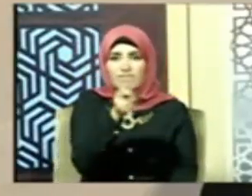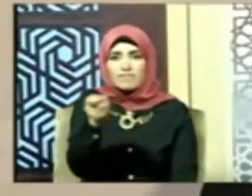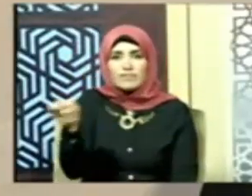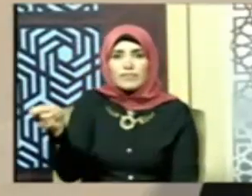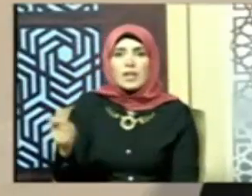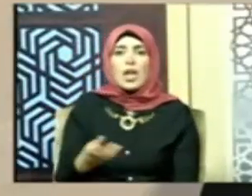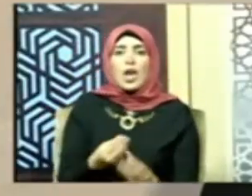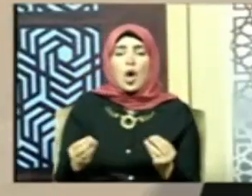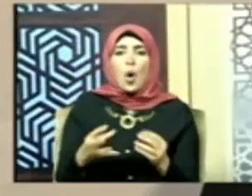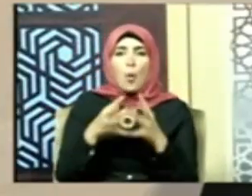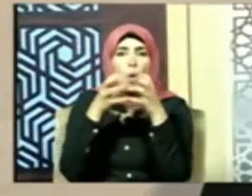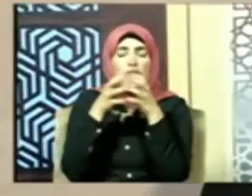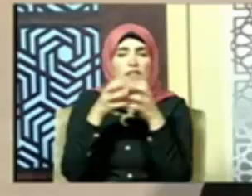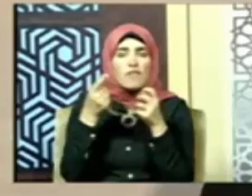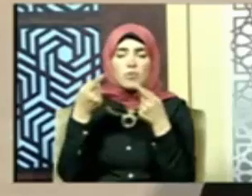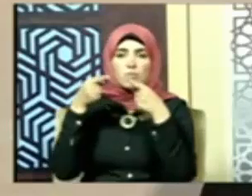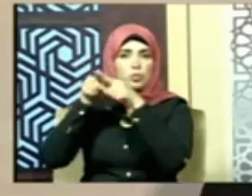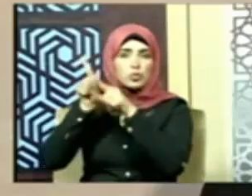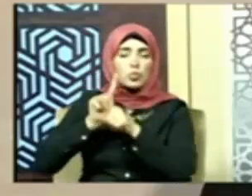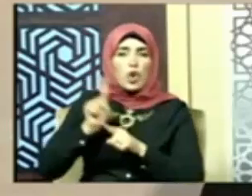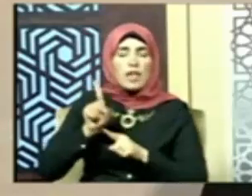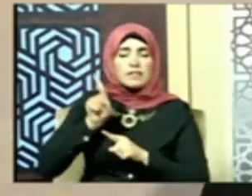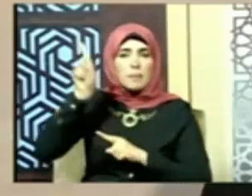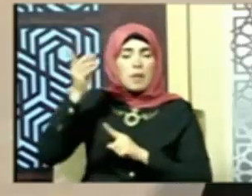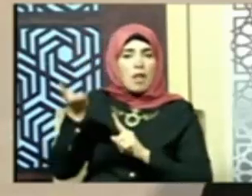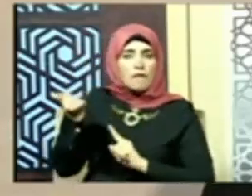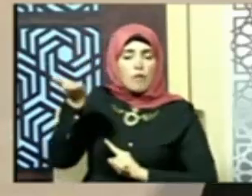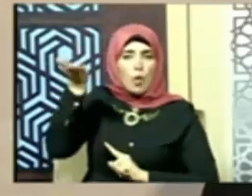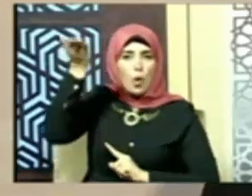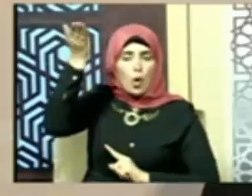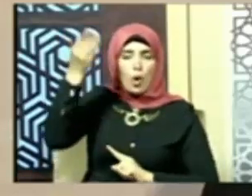ووصفوه بما لا يليق بذاته المقدسة،